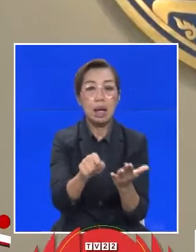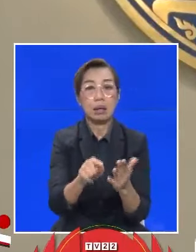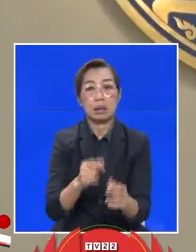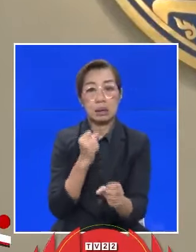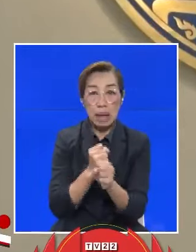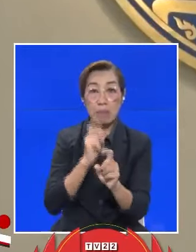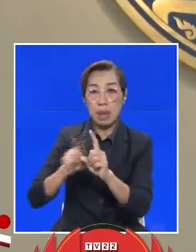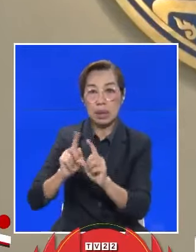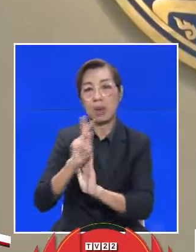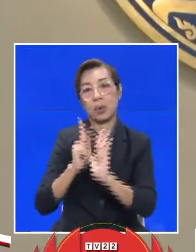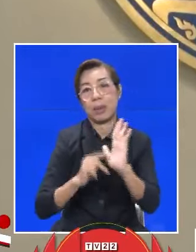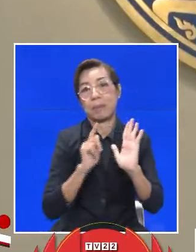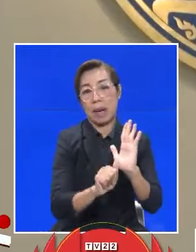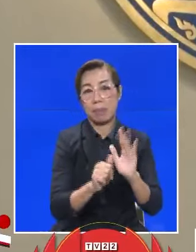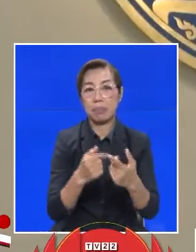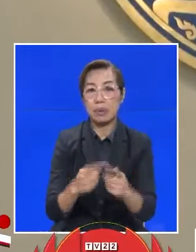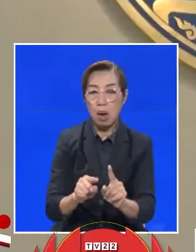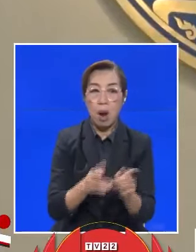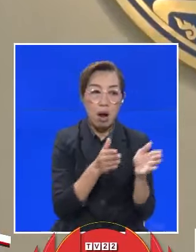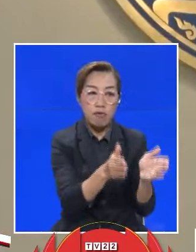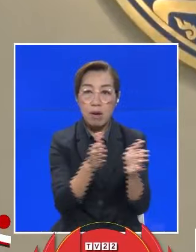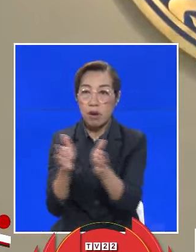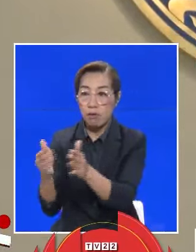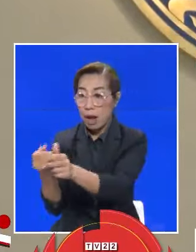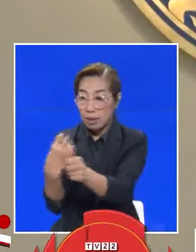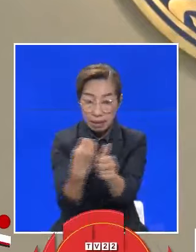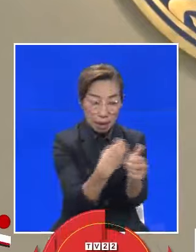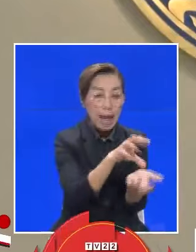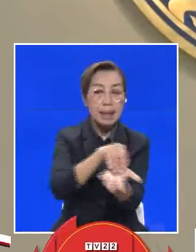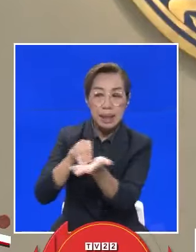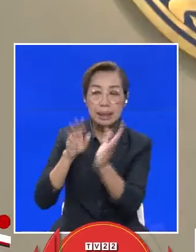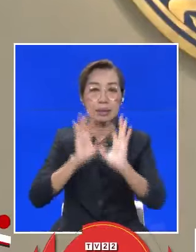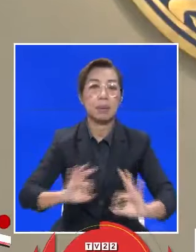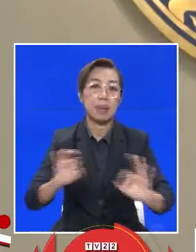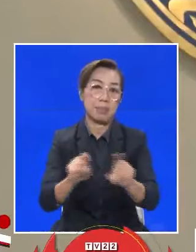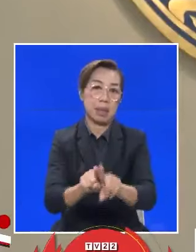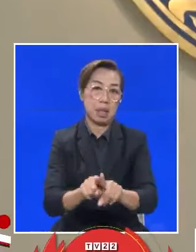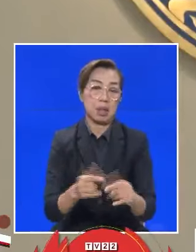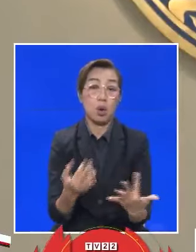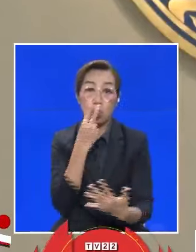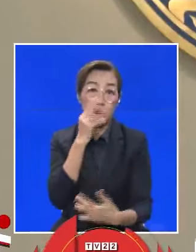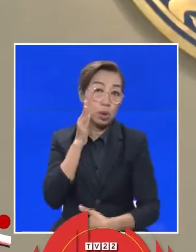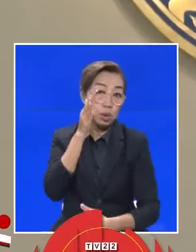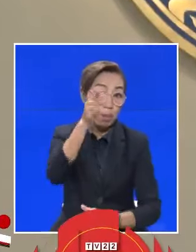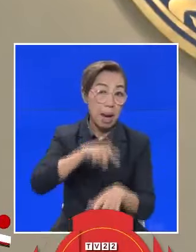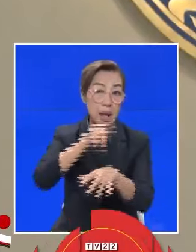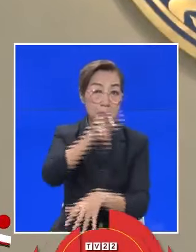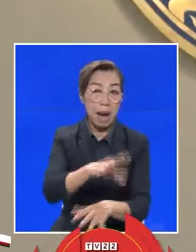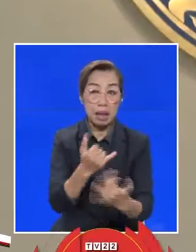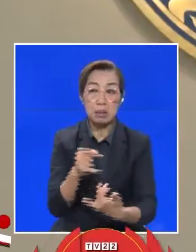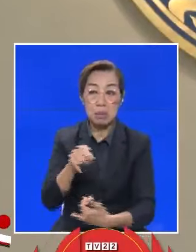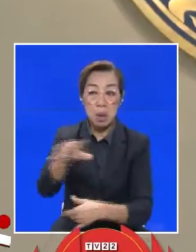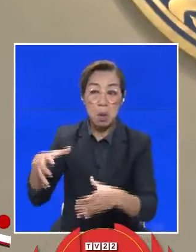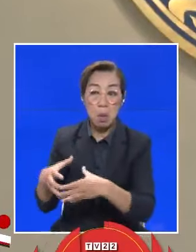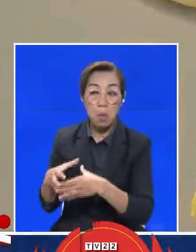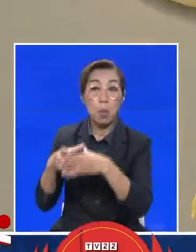ครับแต่ว่าการที่ได้รับฟังความคิดเห็นของทุกฝ่ายก็มีส่วนสำคัญ ก็ต้องตามกันต่อเนอะว่าในช่วงบ่ายนี้จะเป็นยังไงเพราะว่า